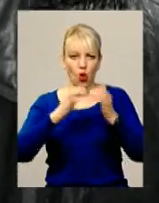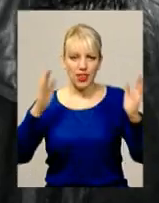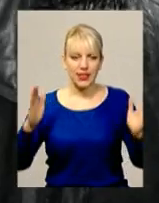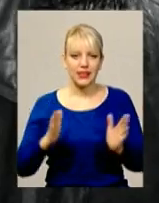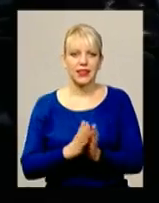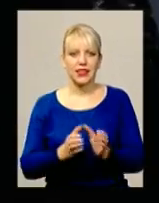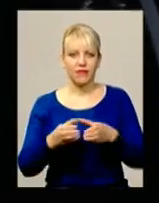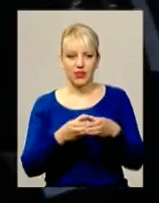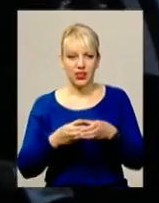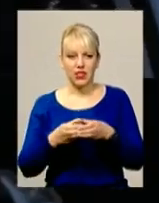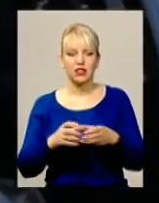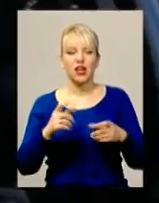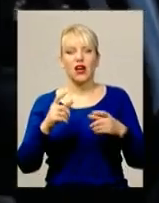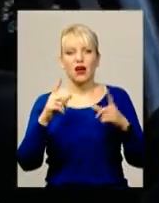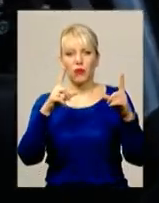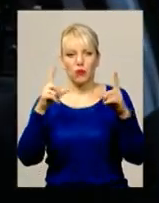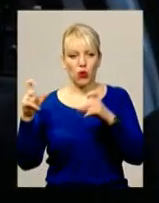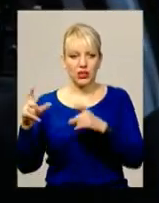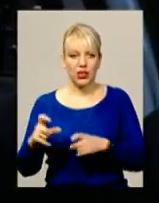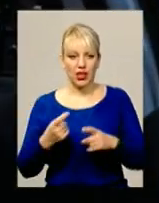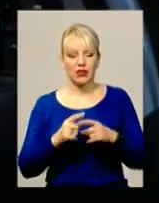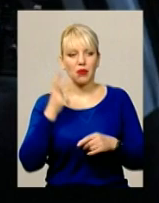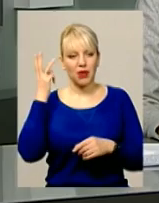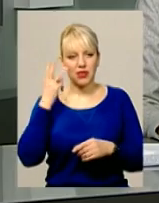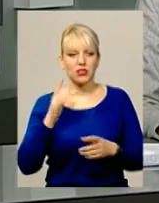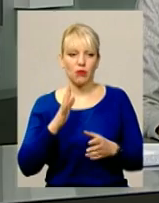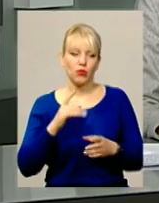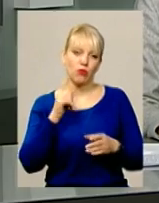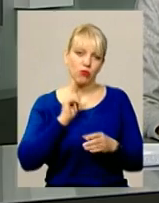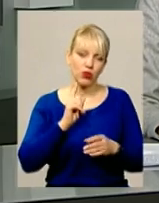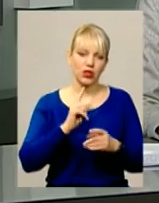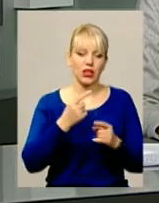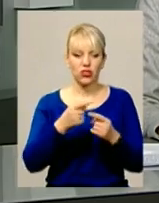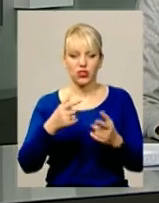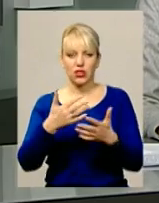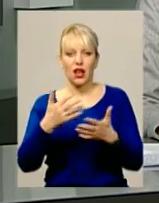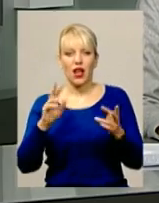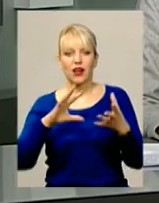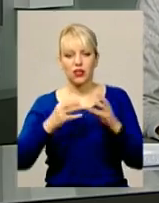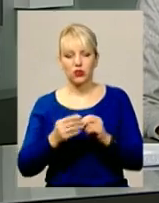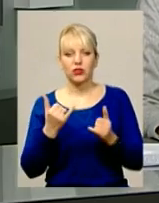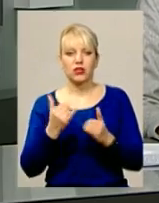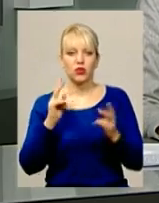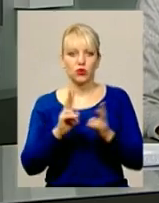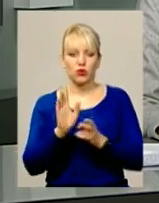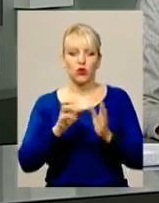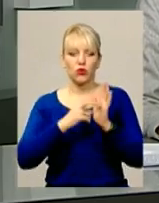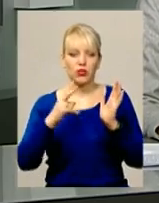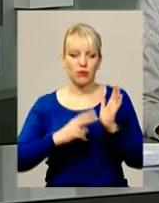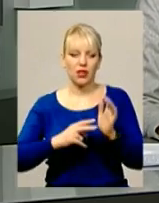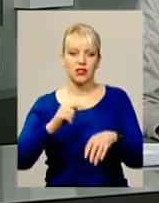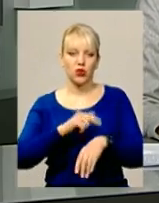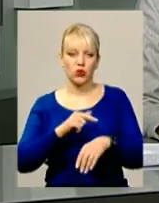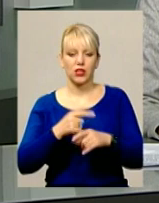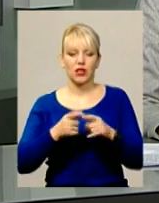Хмельницького у фотографіях. Допоки ж у галереї ділитимуться проміжними результатами. Зустріч розпочнеться нині о 18-й годині. На ній